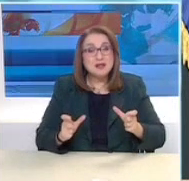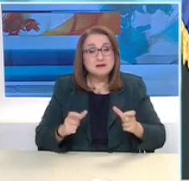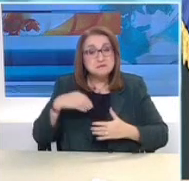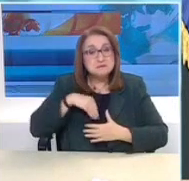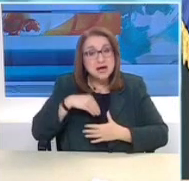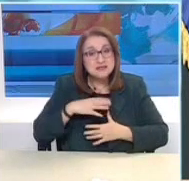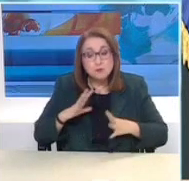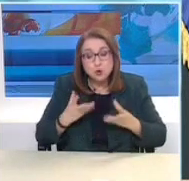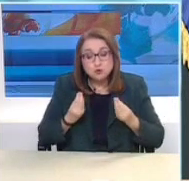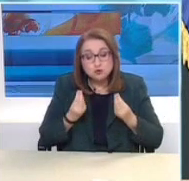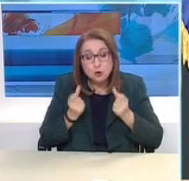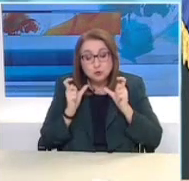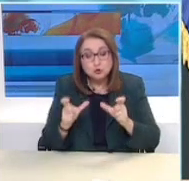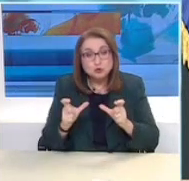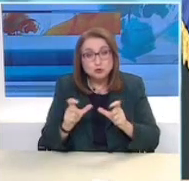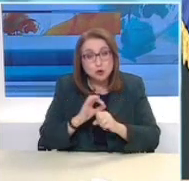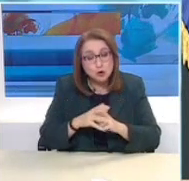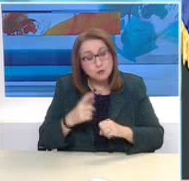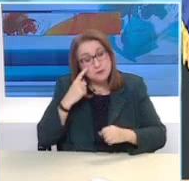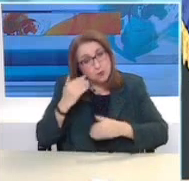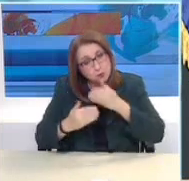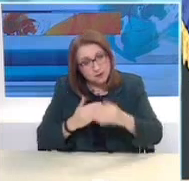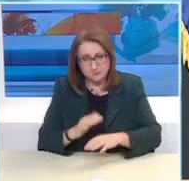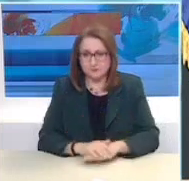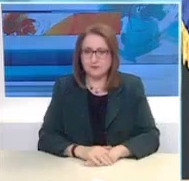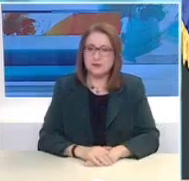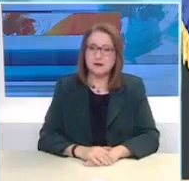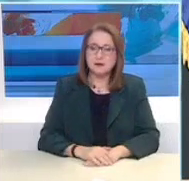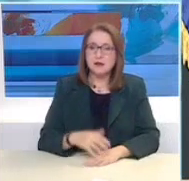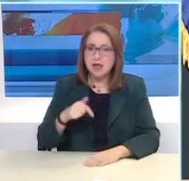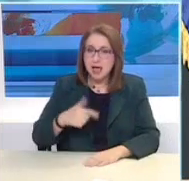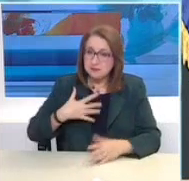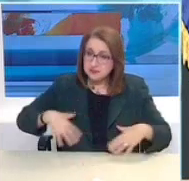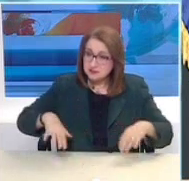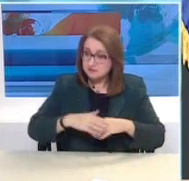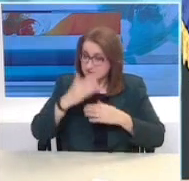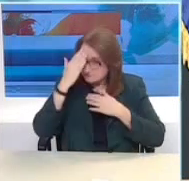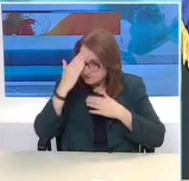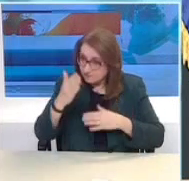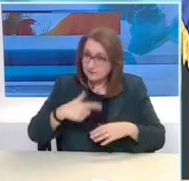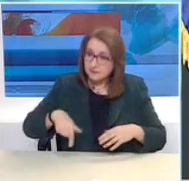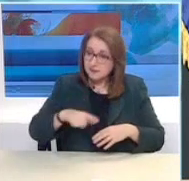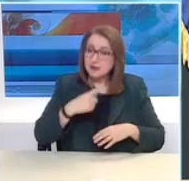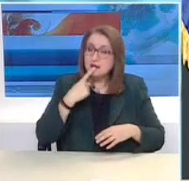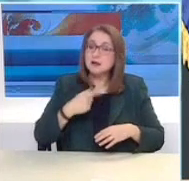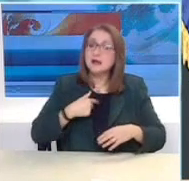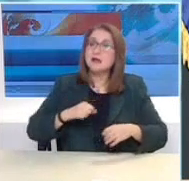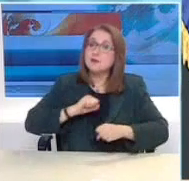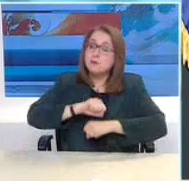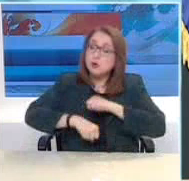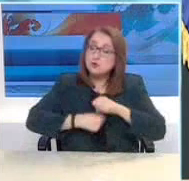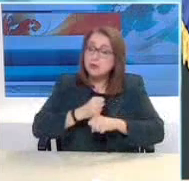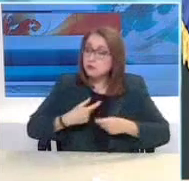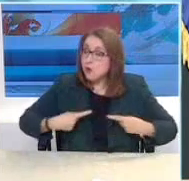Σαν επιστήμονες, χαιρετίζουμε νέα δεδομένα, την αλληλεγγύη των επιστημόνων, τη χρήση της γνώσης στην υπηρεσία της κοινής μας προσπάθειας απέναντι στον